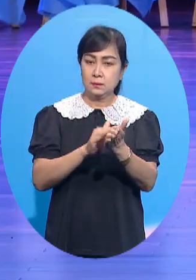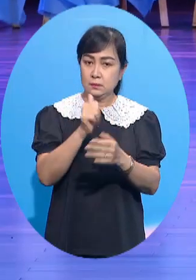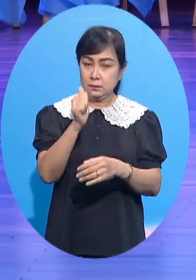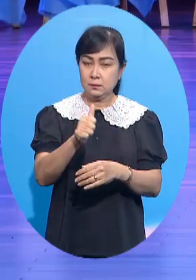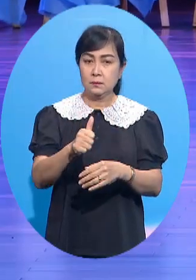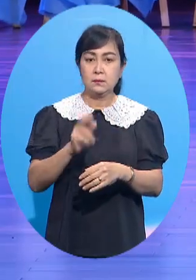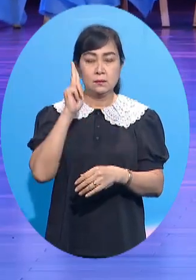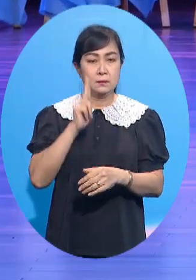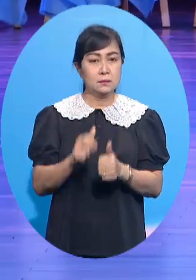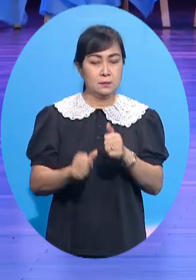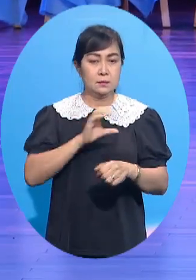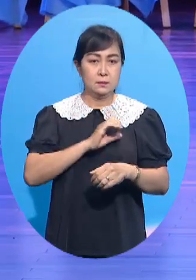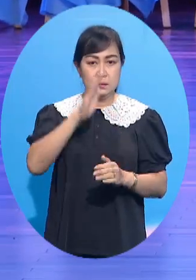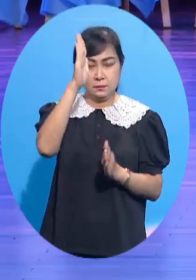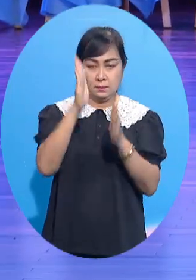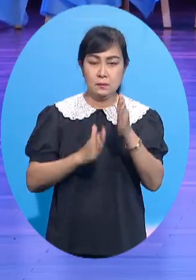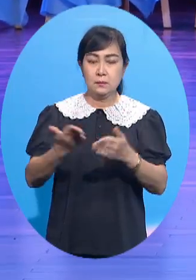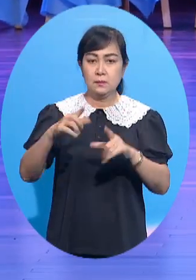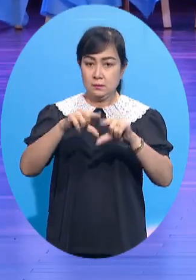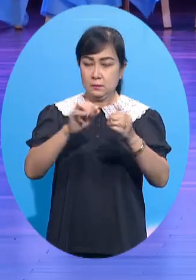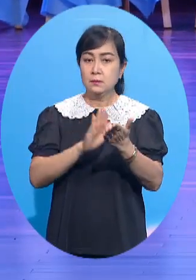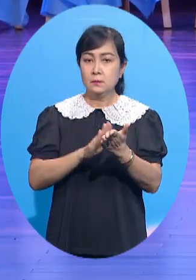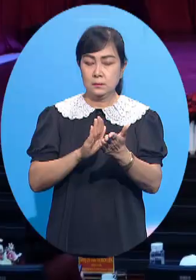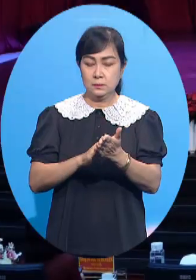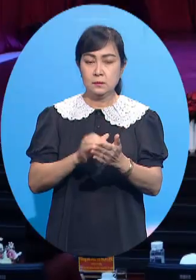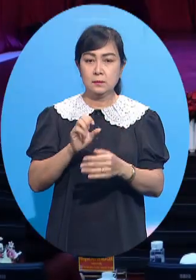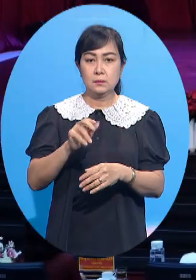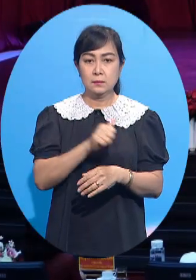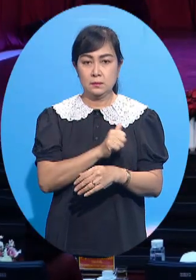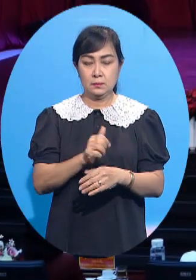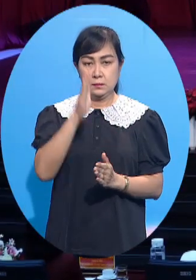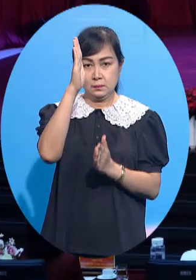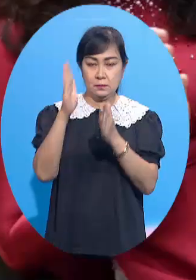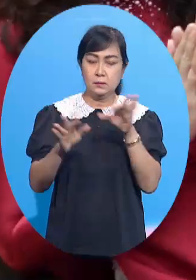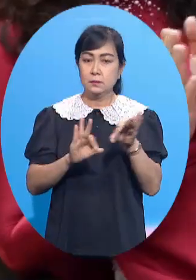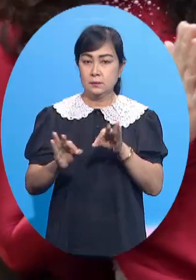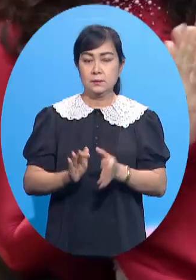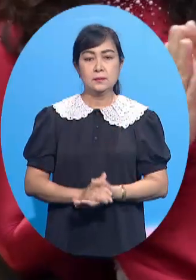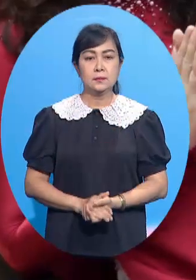danh hiệu chiến sĩ thi đua cấp thành phố và nhận bằng khen của Ủy ban Nhân dân thành phố.